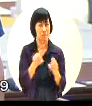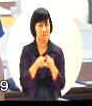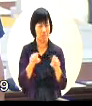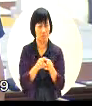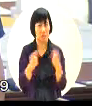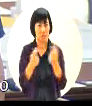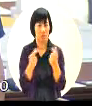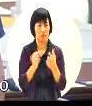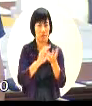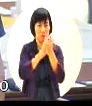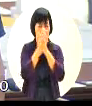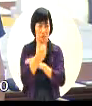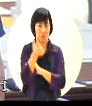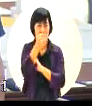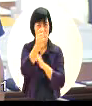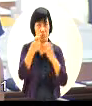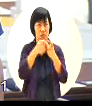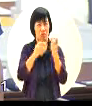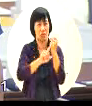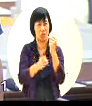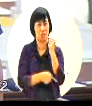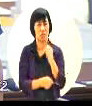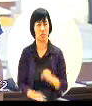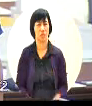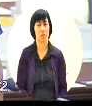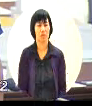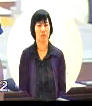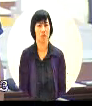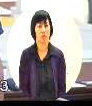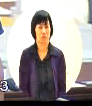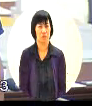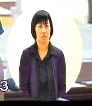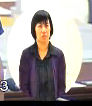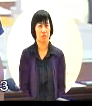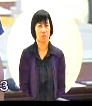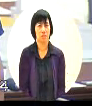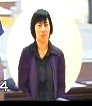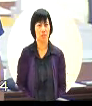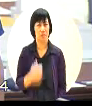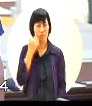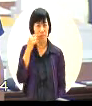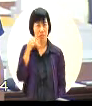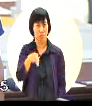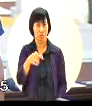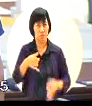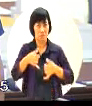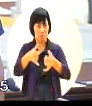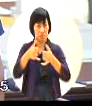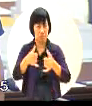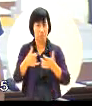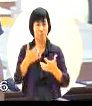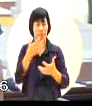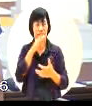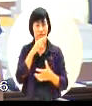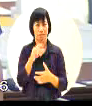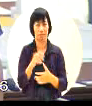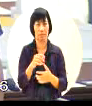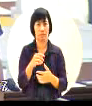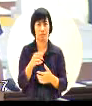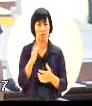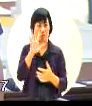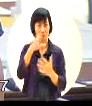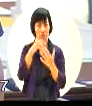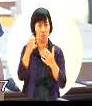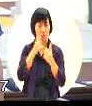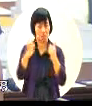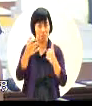已经变拢五十公尺了嘛。干那桥头的路就改成五十公尺啊。啊，咱尤其咱这所在三十公尺，啊，要选门口好啊，因为